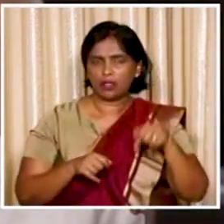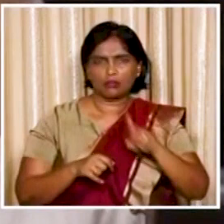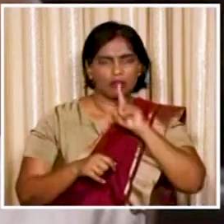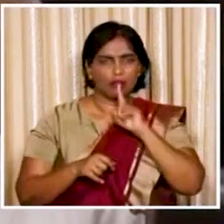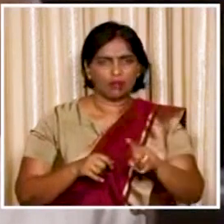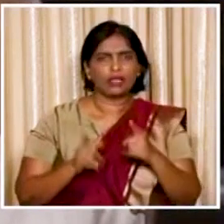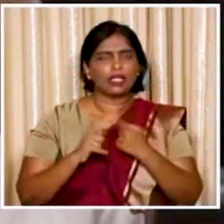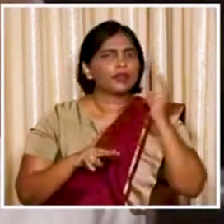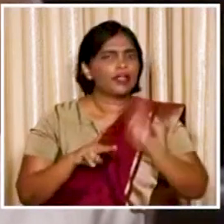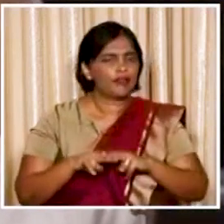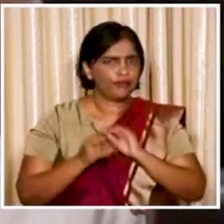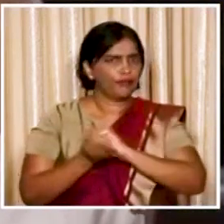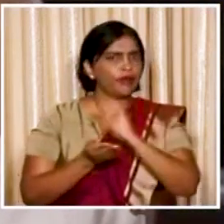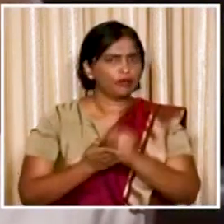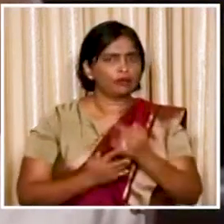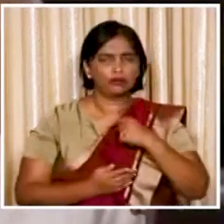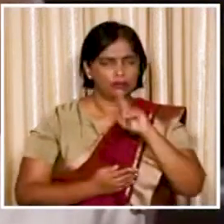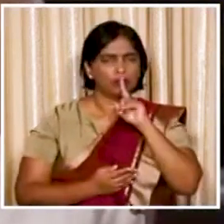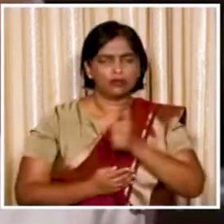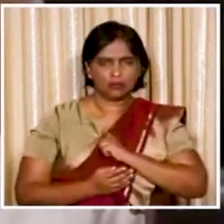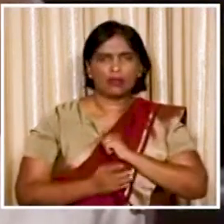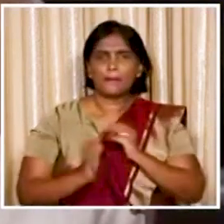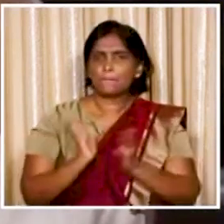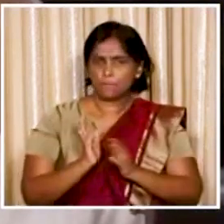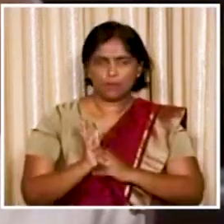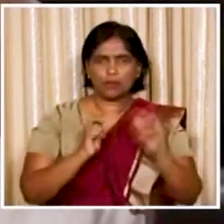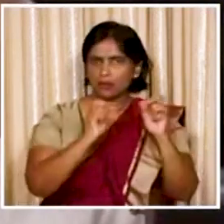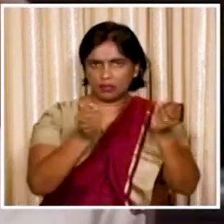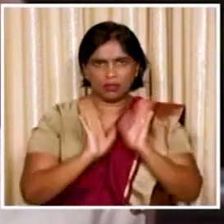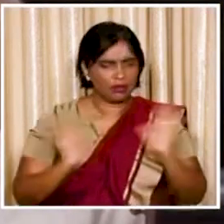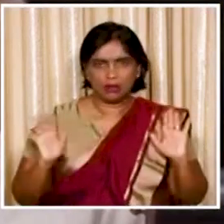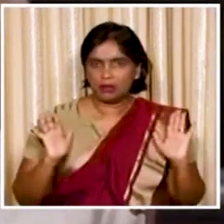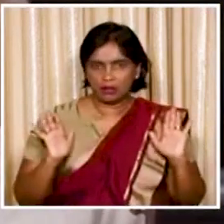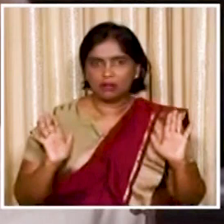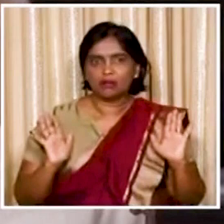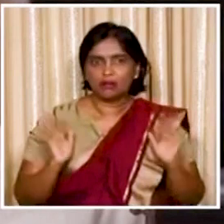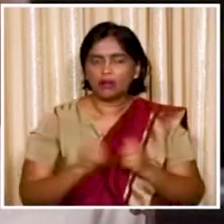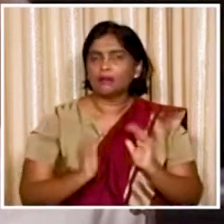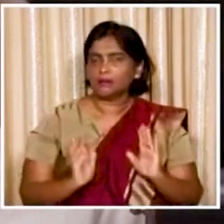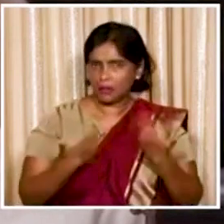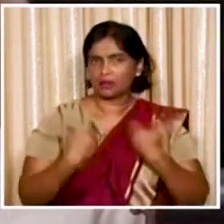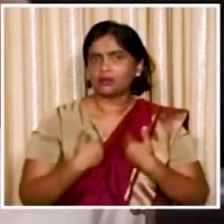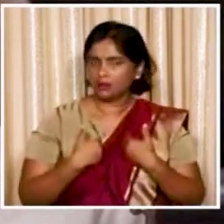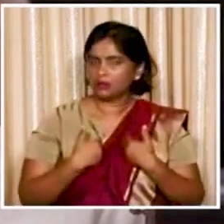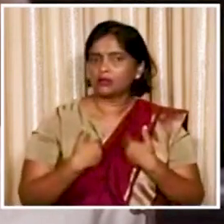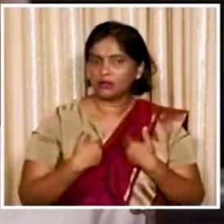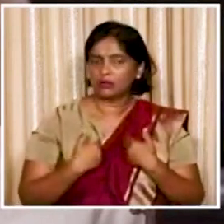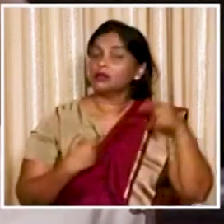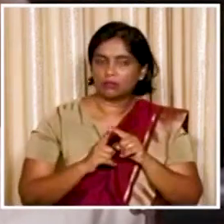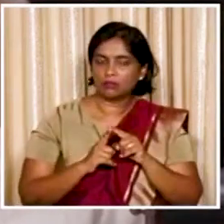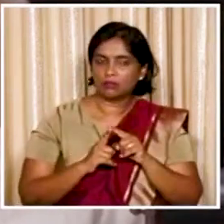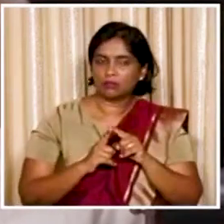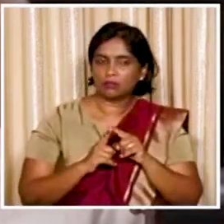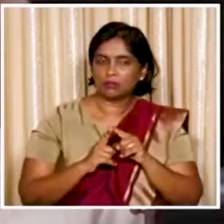තියෙනවා අර්ථසාහිත්‍ය අරමුදල ගැන මම කියන්න කැමතියි සමාජිකෙන්ට අපි හානියක් කරන ඉඩ දෙන්නේ නැහැ නේ අපිනේ ආරම්භ කරේ ඉතින් මේ මේ මේ